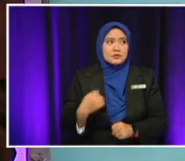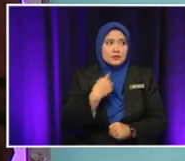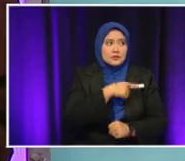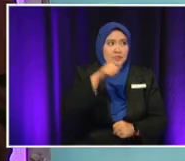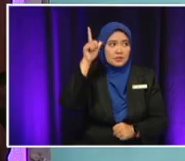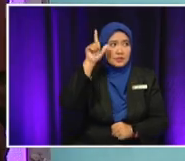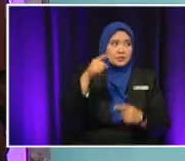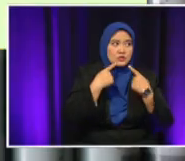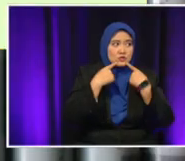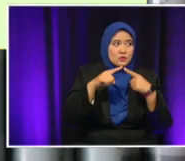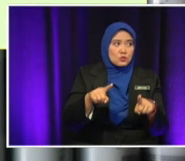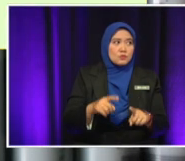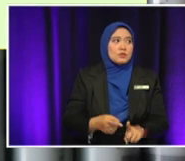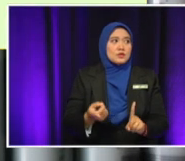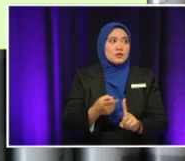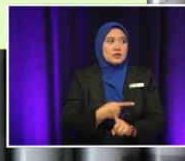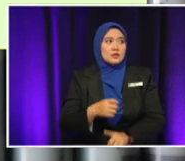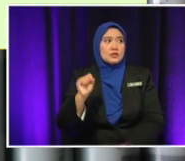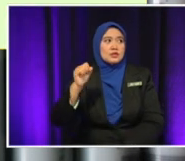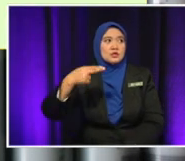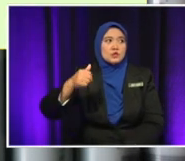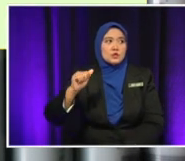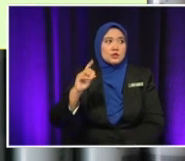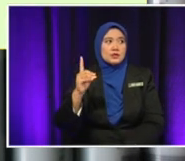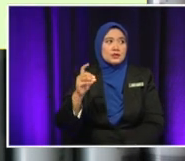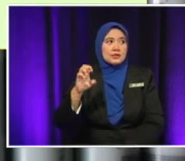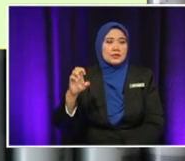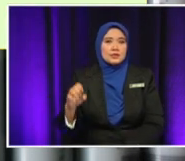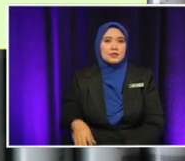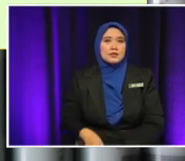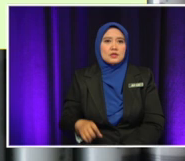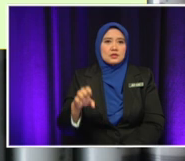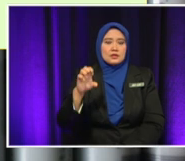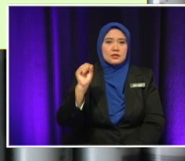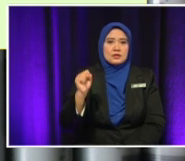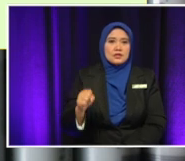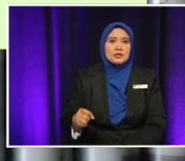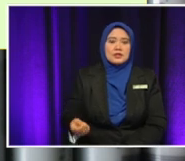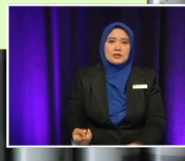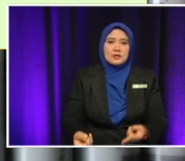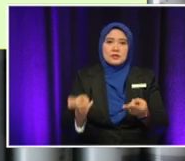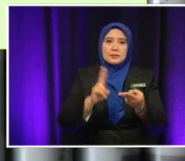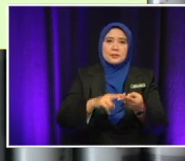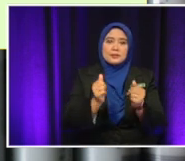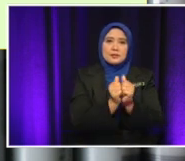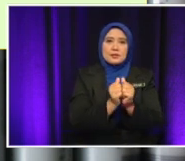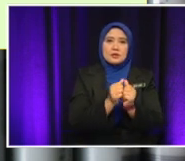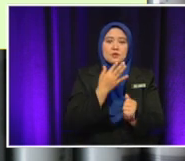yang pertama itu adalah ditambah dengan warna hitam Oke kita lihat